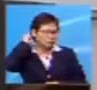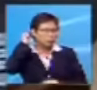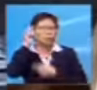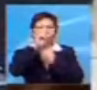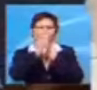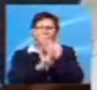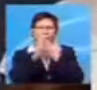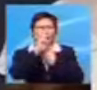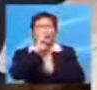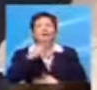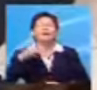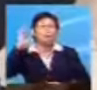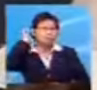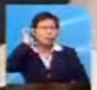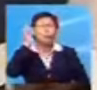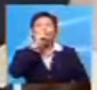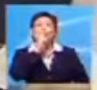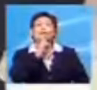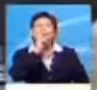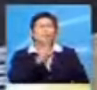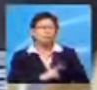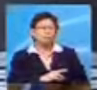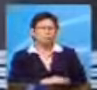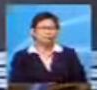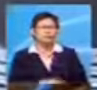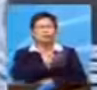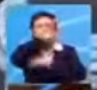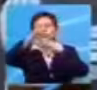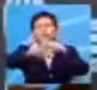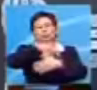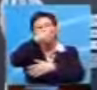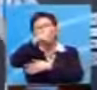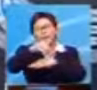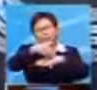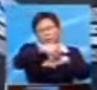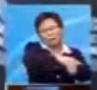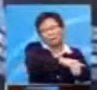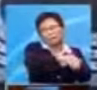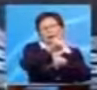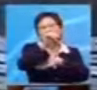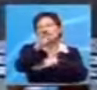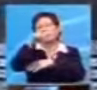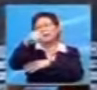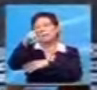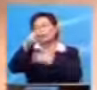dalam tu kesemua Parti akan dihantar ke Depot tanah tanah merah untuk siasatan